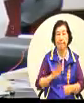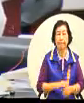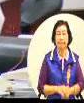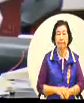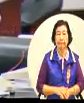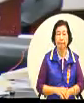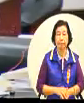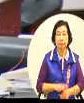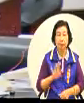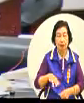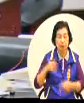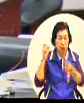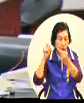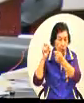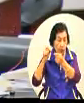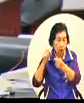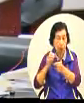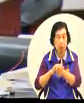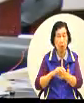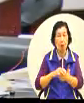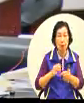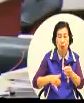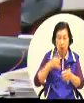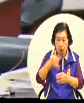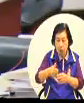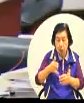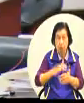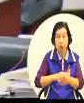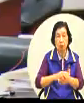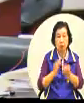他们又到我们桃园区办说明会。